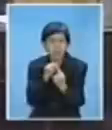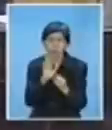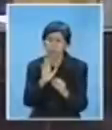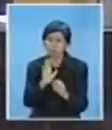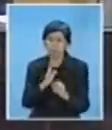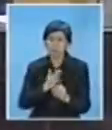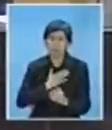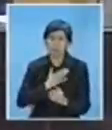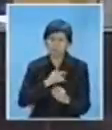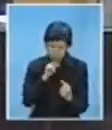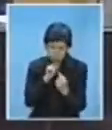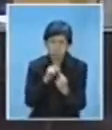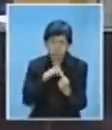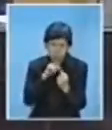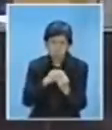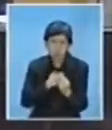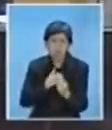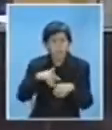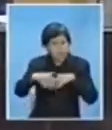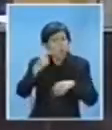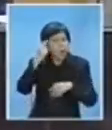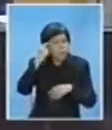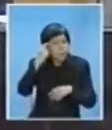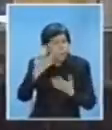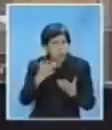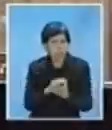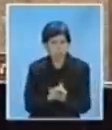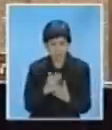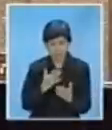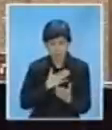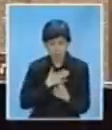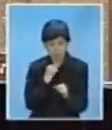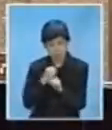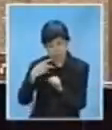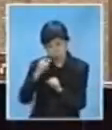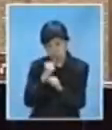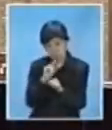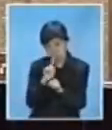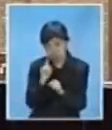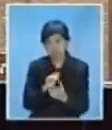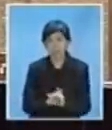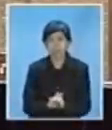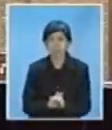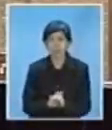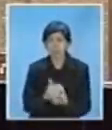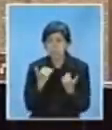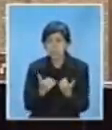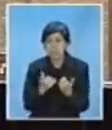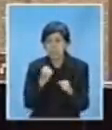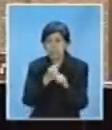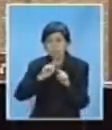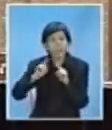อันนี้คือตามประเด็นครับคือต้องให้ประชาชนได้รับรู้นะครับว่าสิ่งที่จะได้ประโยชน์ของประเทศนี่คืออะไรถ้าเกิดพวกคุณ